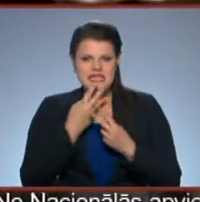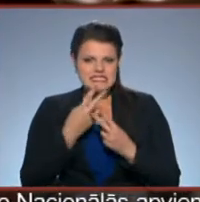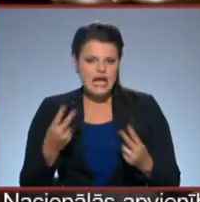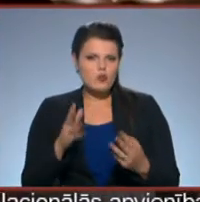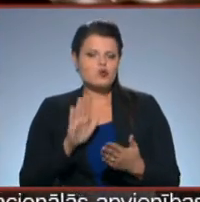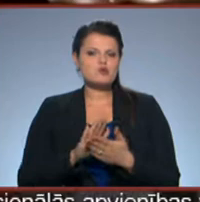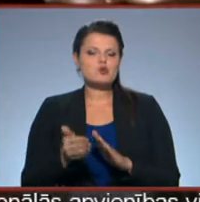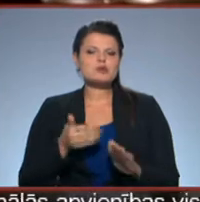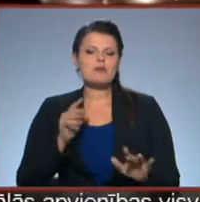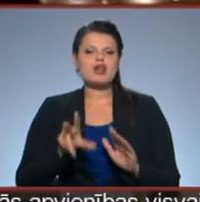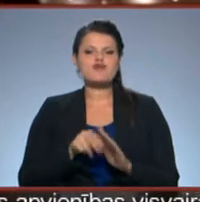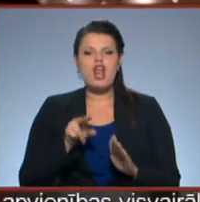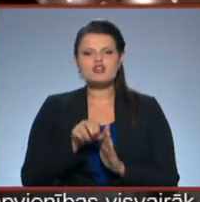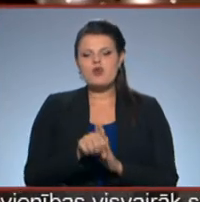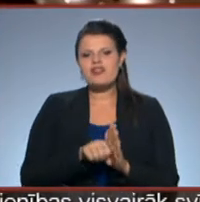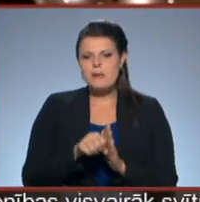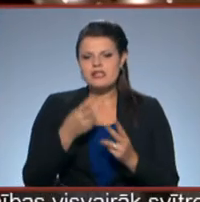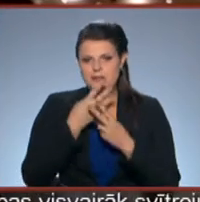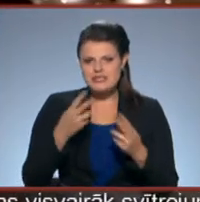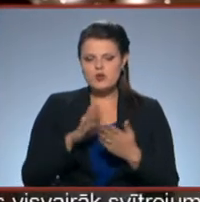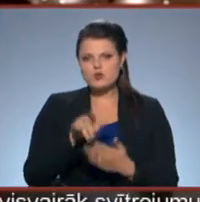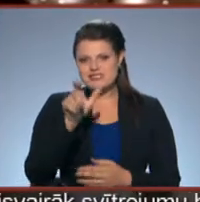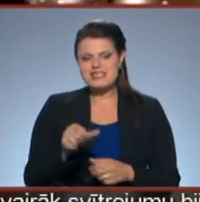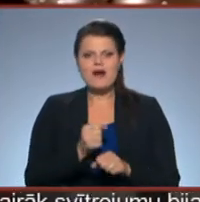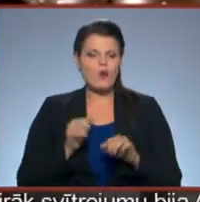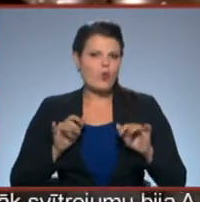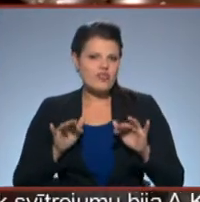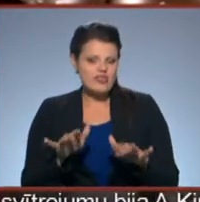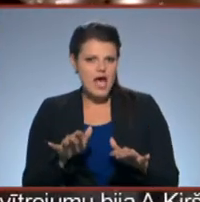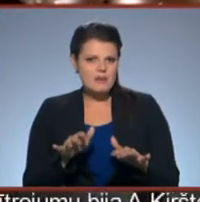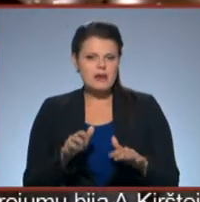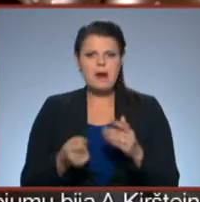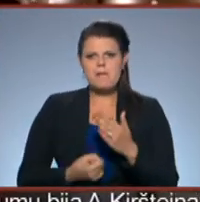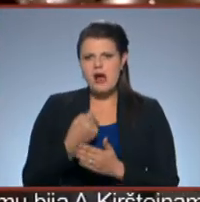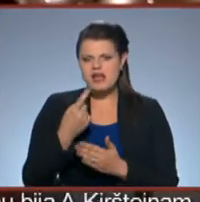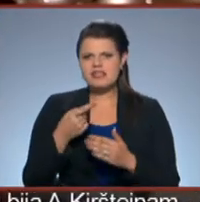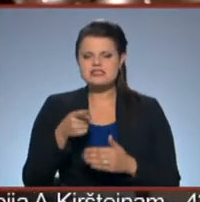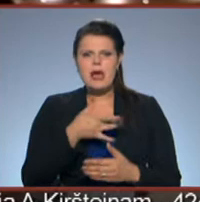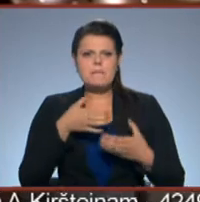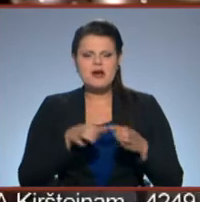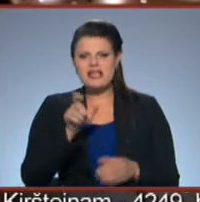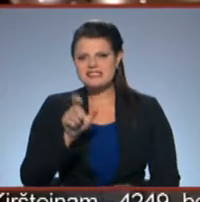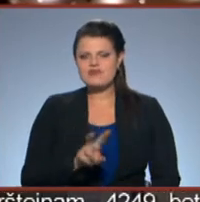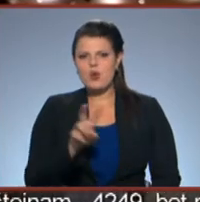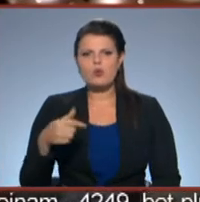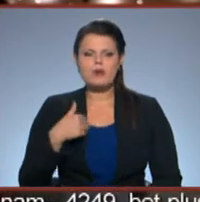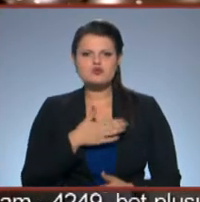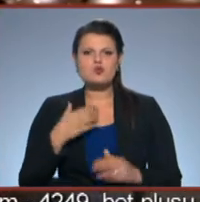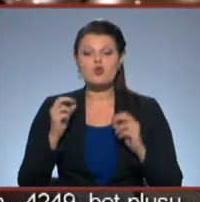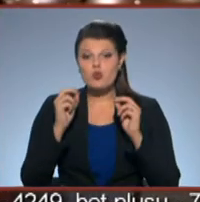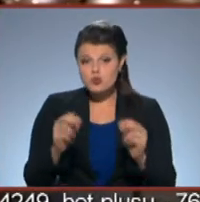uz priekšvēlēšanas debatēm un skatoties uz cilvēku darbībām, parādījies tajā partijā cilvēku, kuram es ļoti